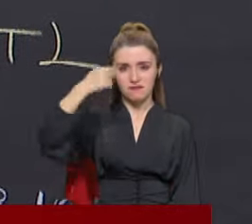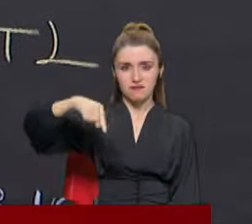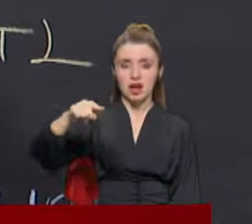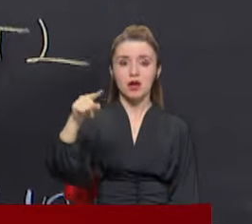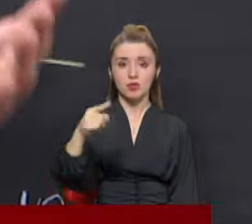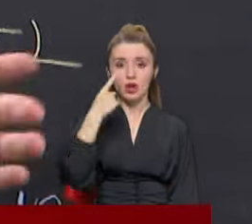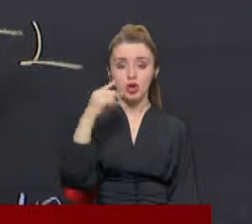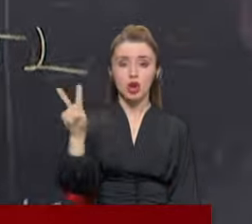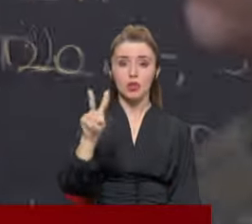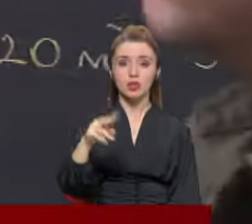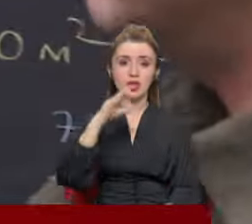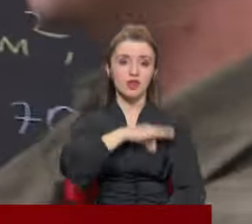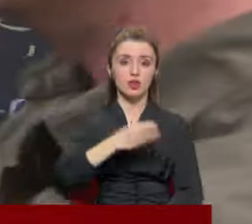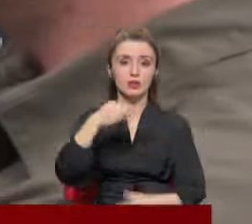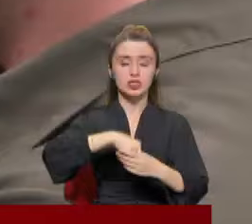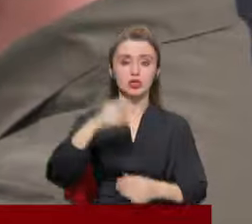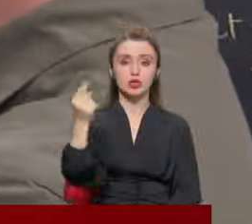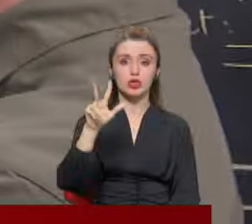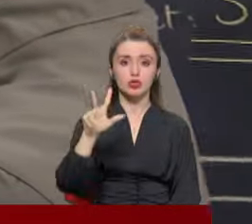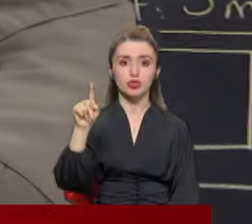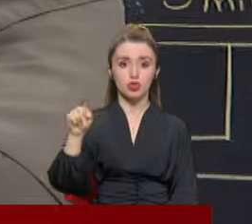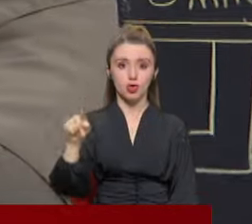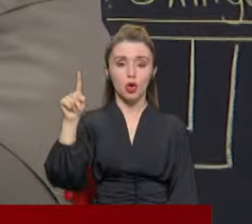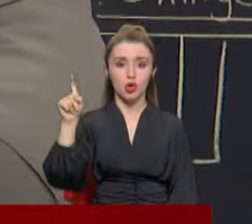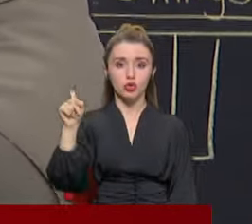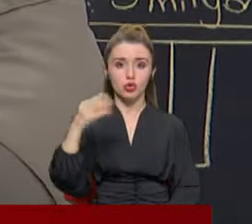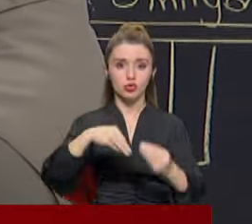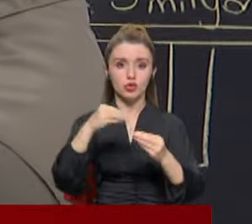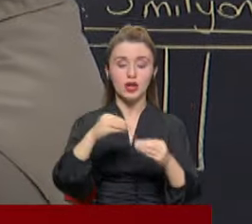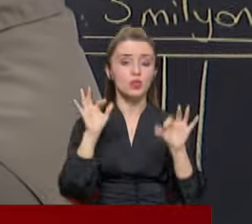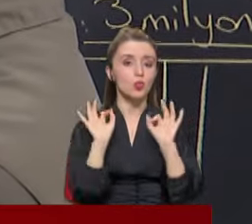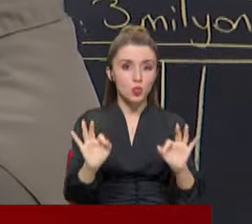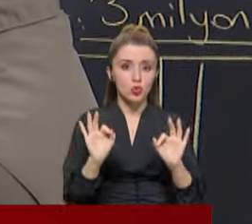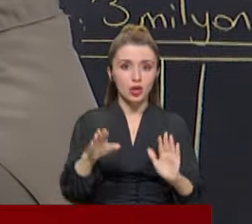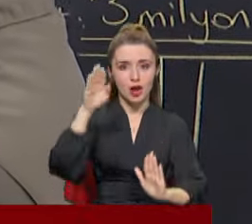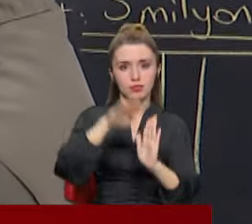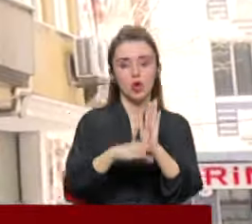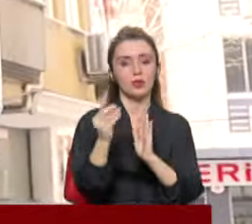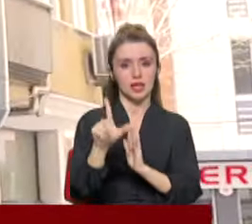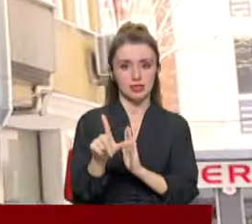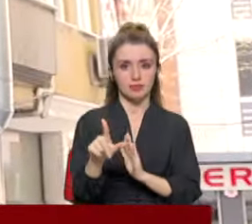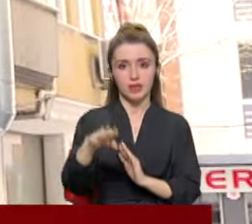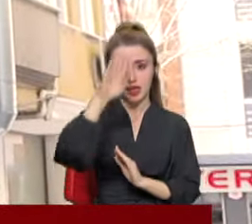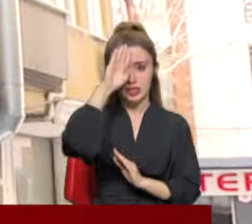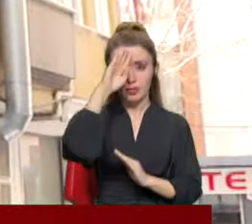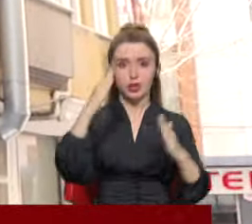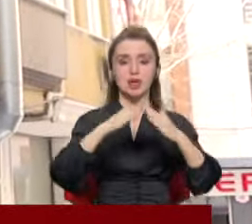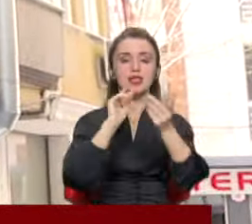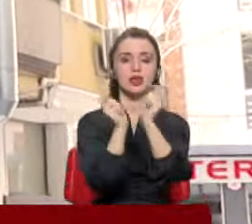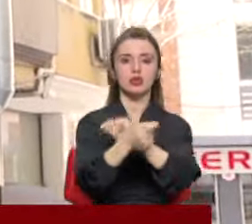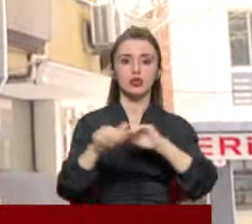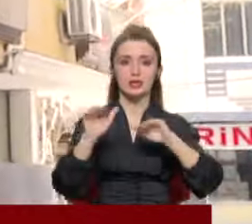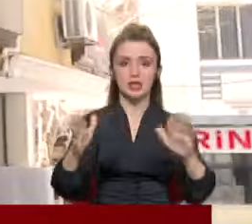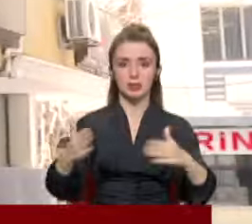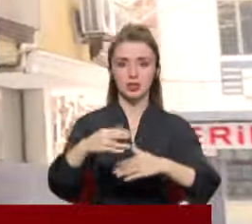finansman modelinden faydalanması için %3,19'luk faiz oranının muhakkak aşağı indirilmesi şart. İstanbul'da kentsel dönüşüm